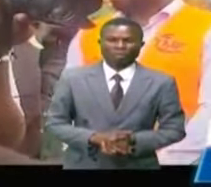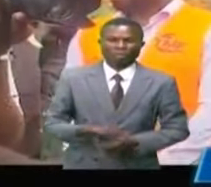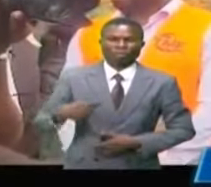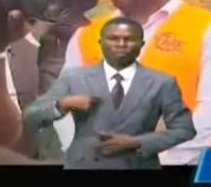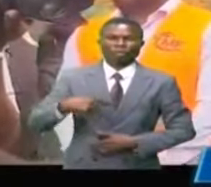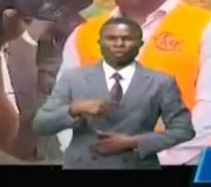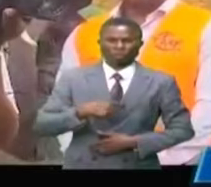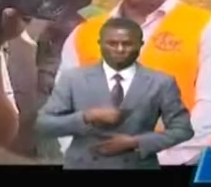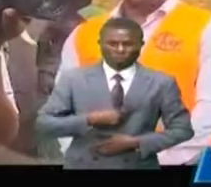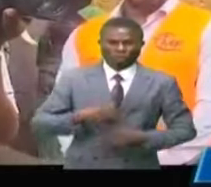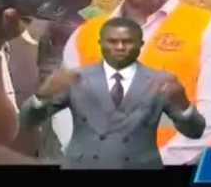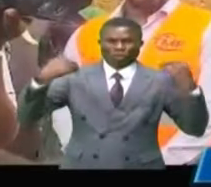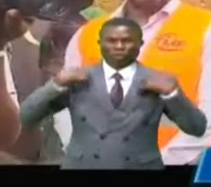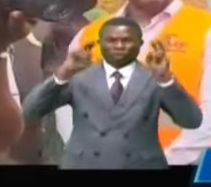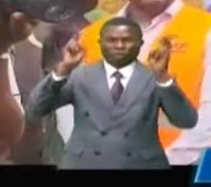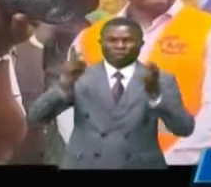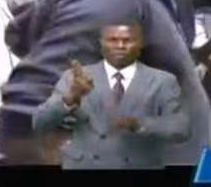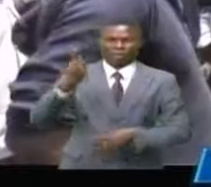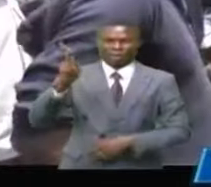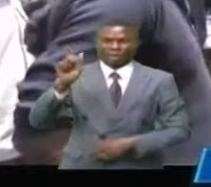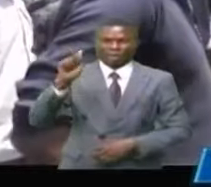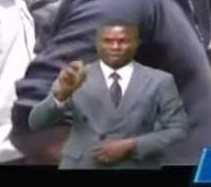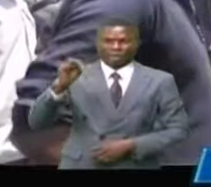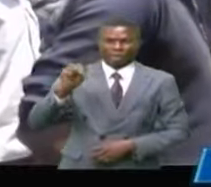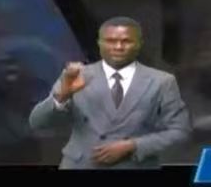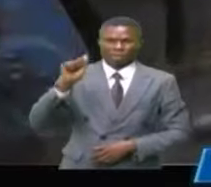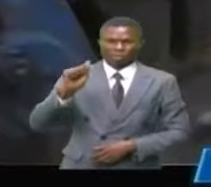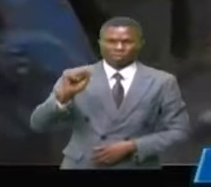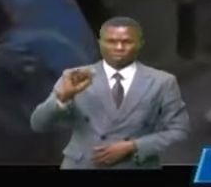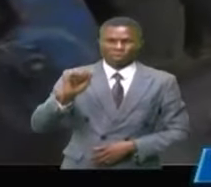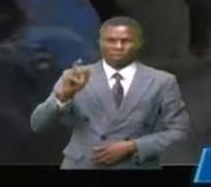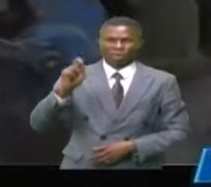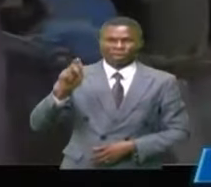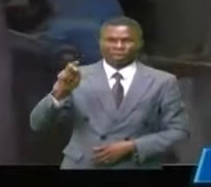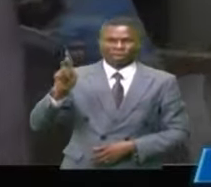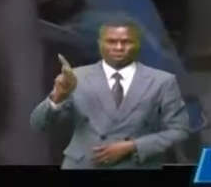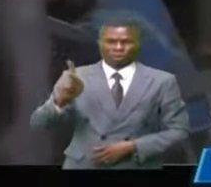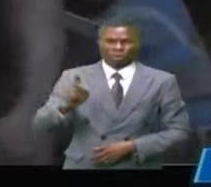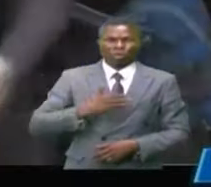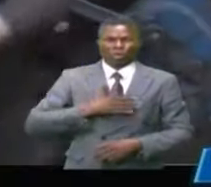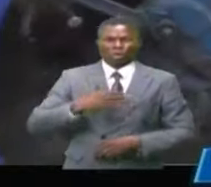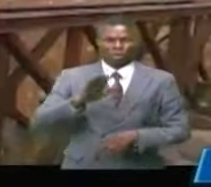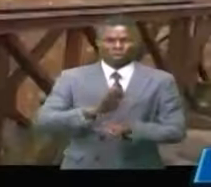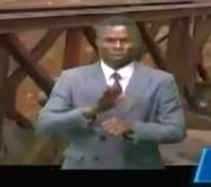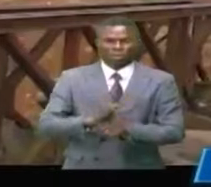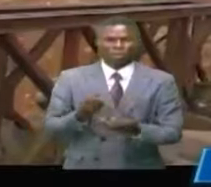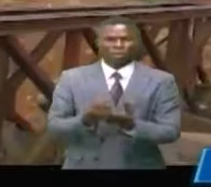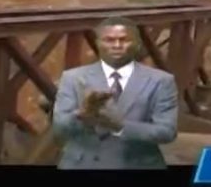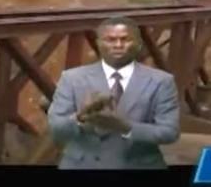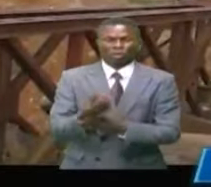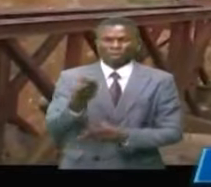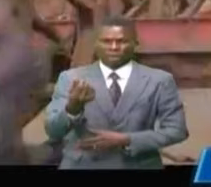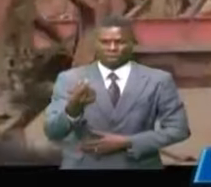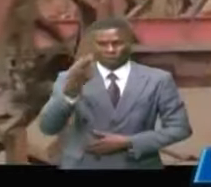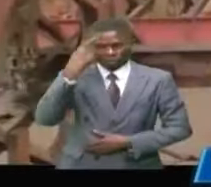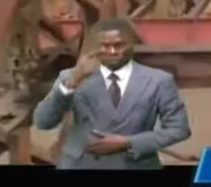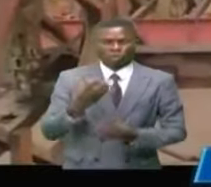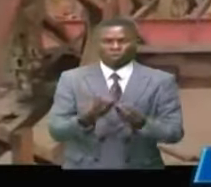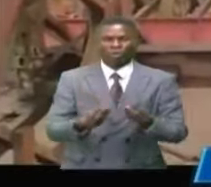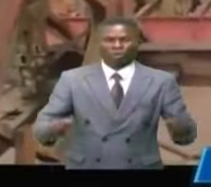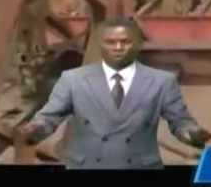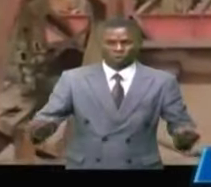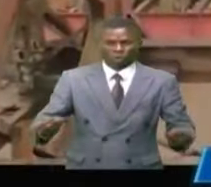Nous, mairie de Kamituga, avons tenté à plusieurs reprises d'engager des dépenses pour des